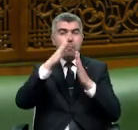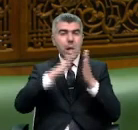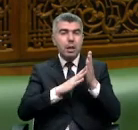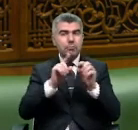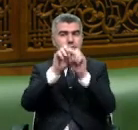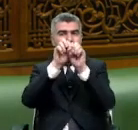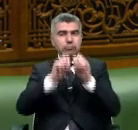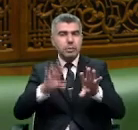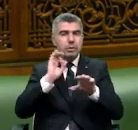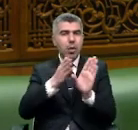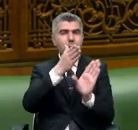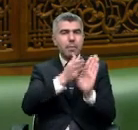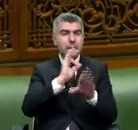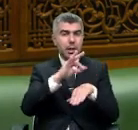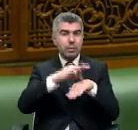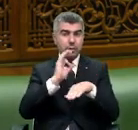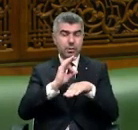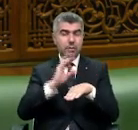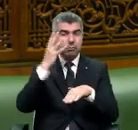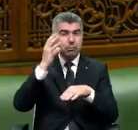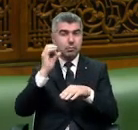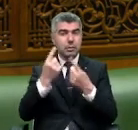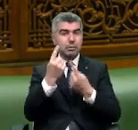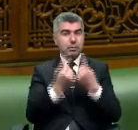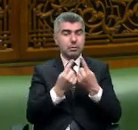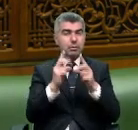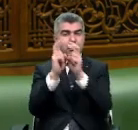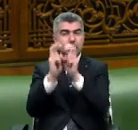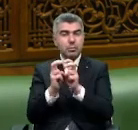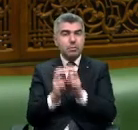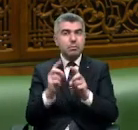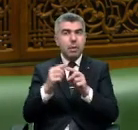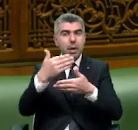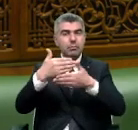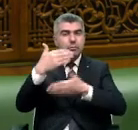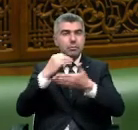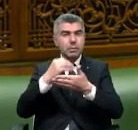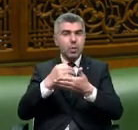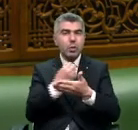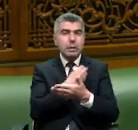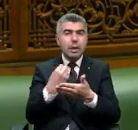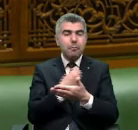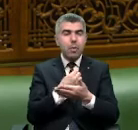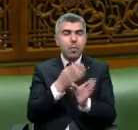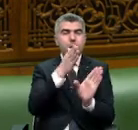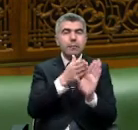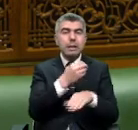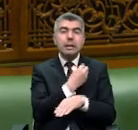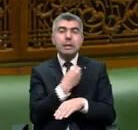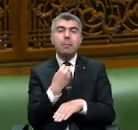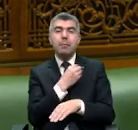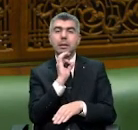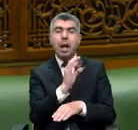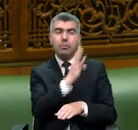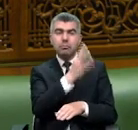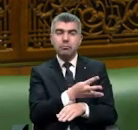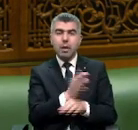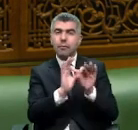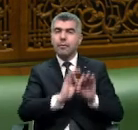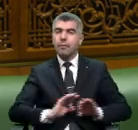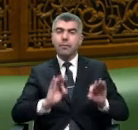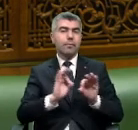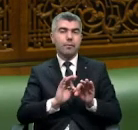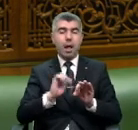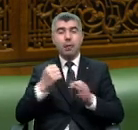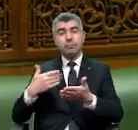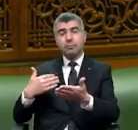مع حجم انتشار الأمراض النفسية والعقلية. أيضا هناك نقص حاد مسجل في البنية التحتية وعدد الأطباء النفسيين خاصة في القطاع العام رغم الجهود المبذولة خلال السنوات